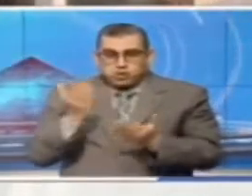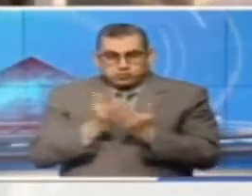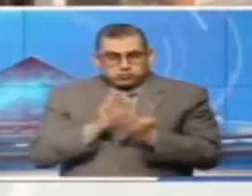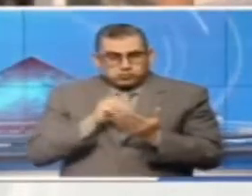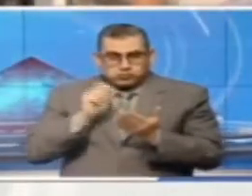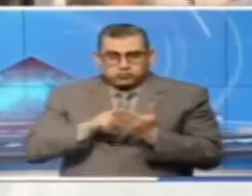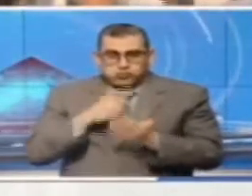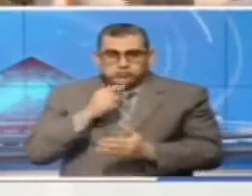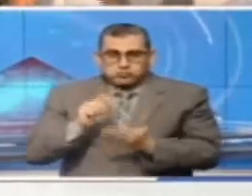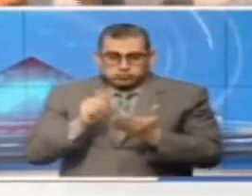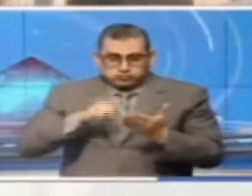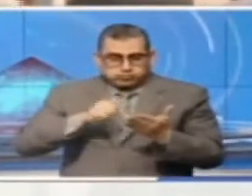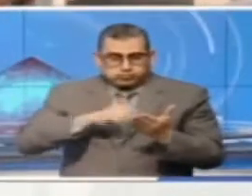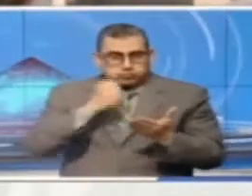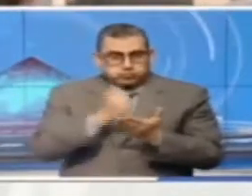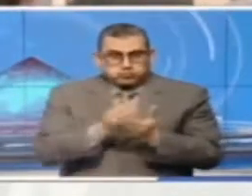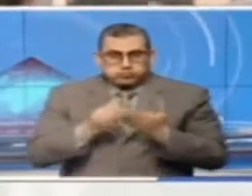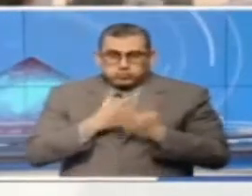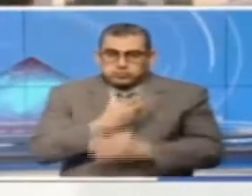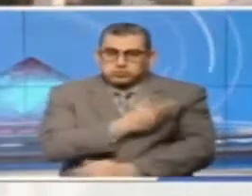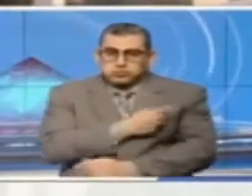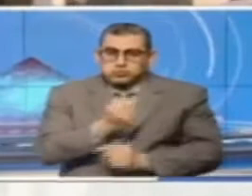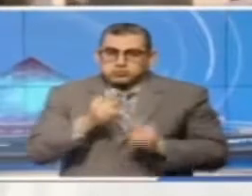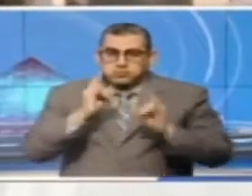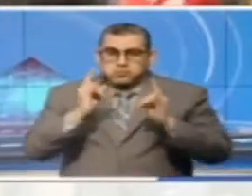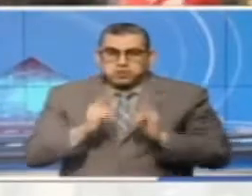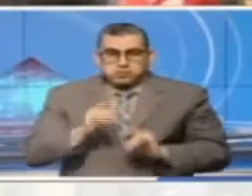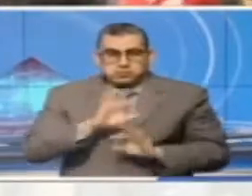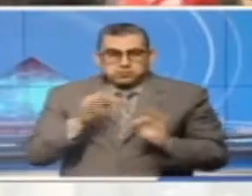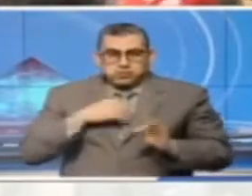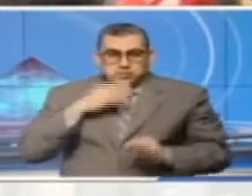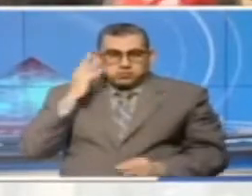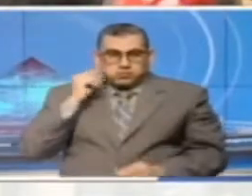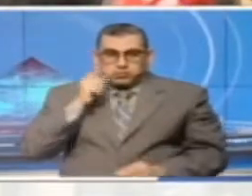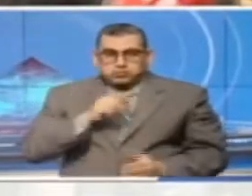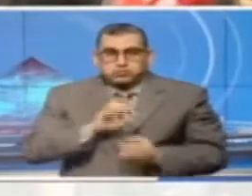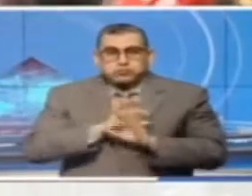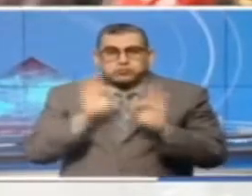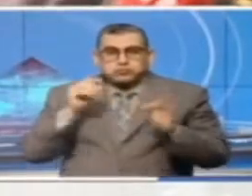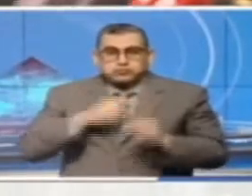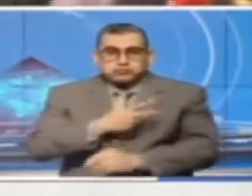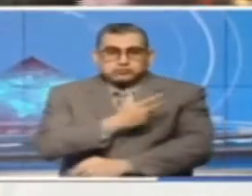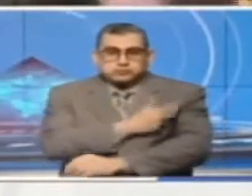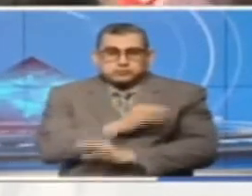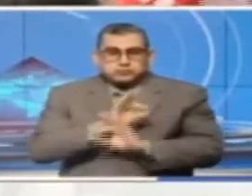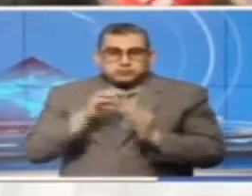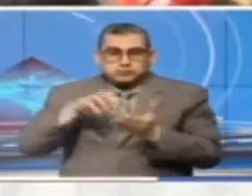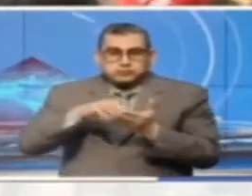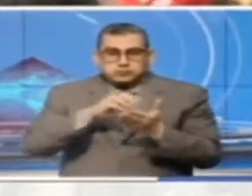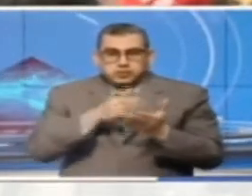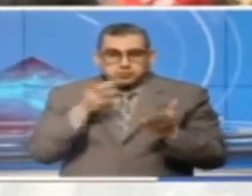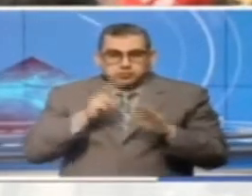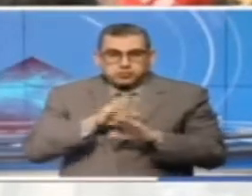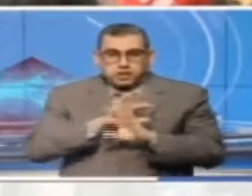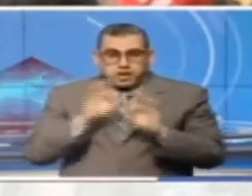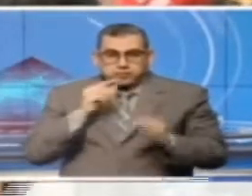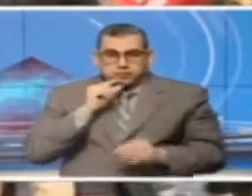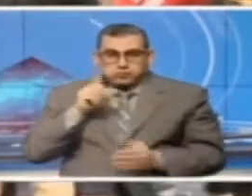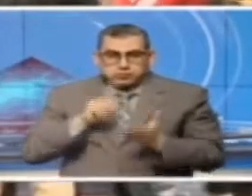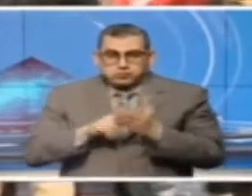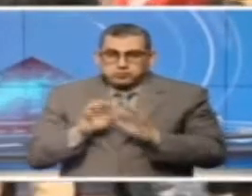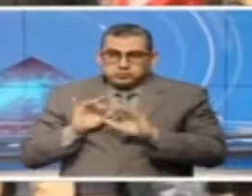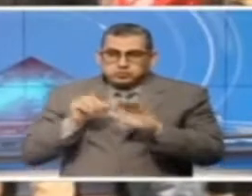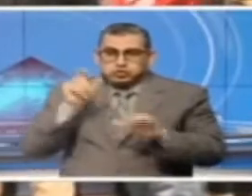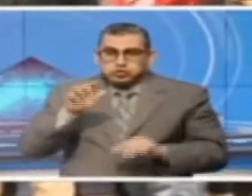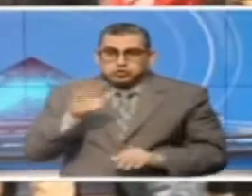حاجة وكتبوا لنا الناس وادونا التطعيم ومية مية والله. توفير اللقاحات المضادة لفيروس كورونا بأنواعها كافة وأقبال